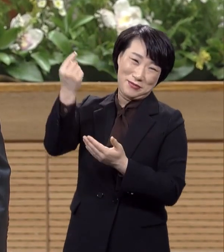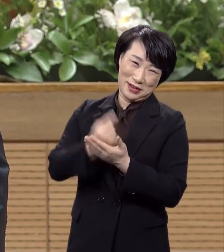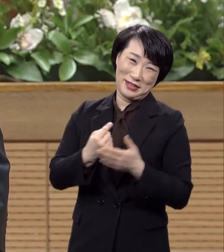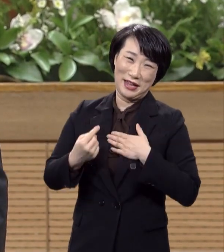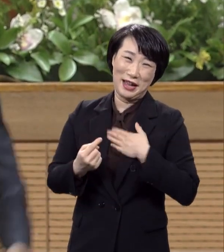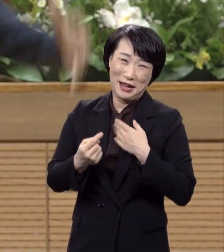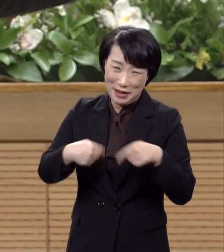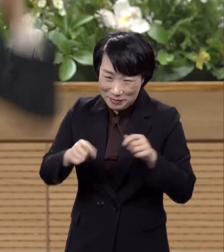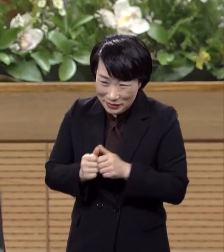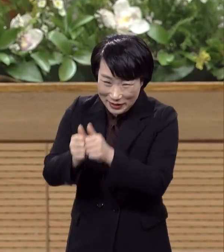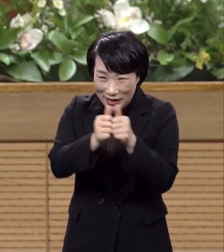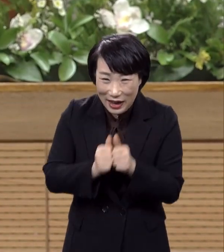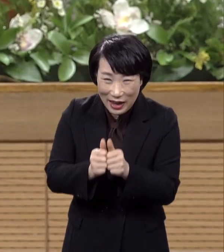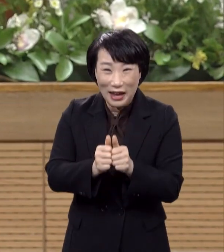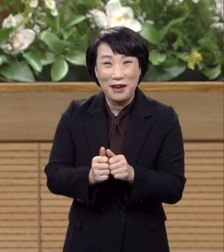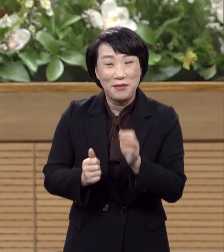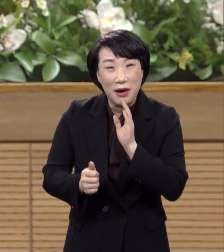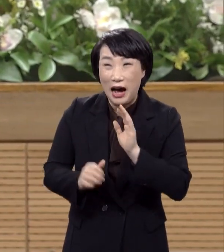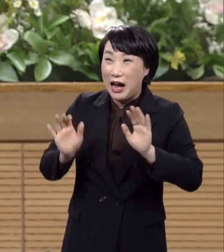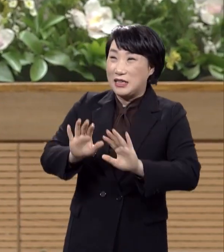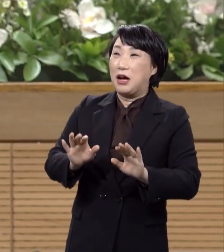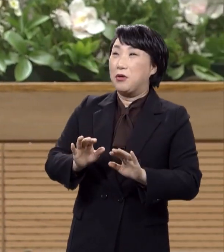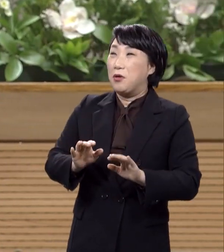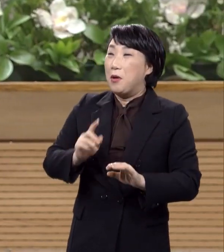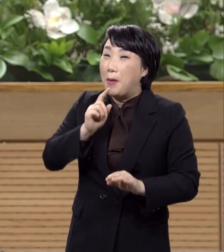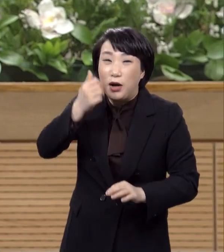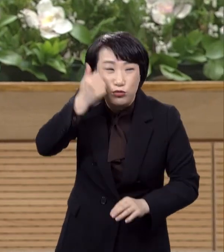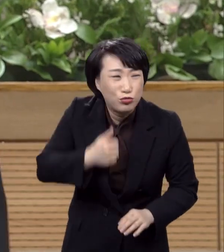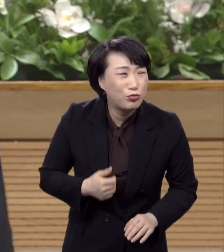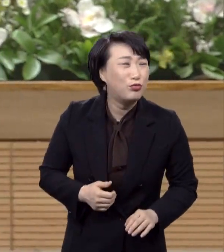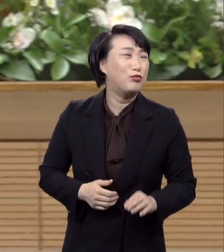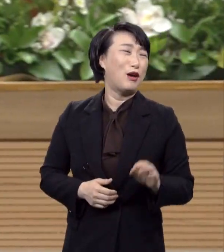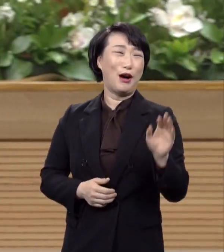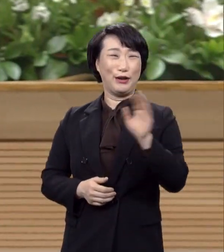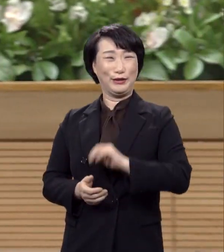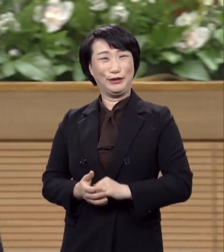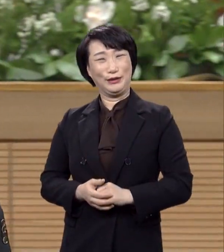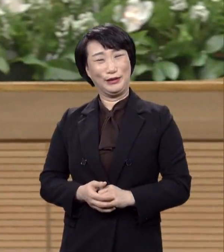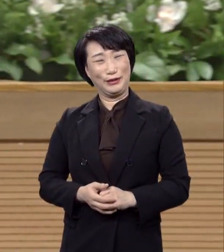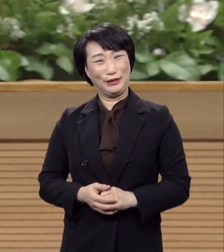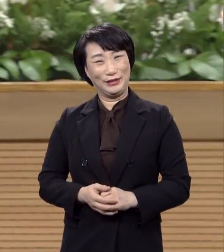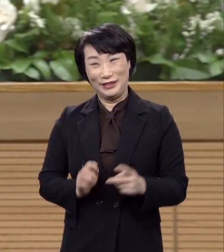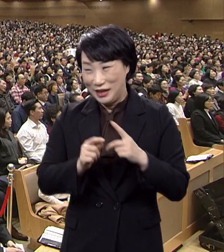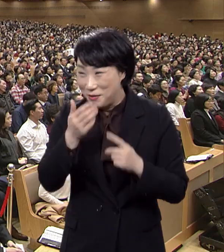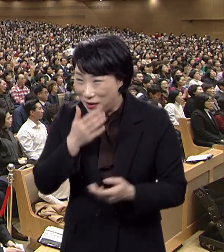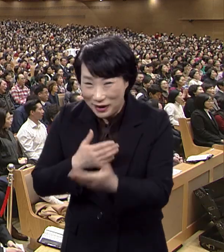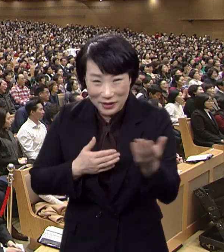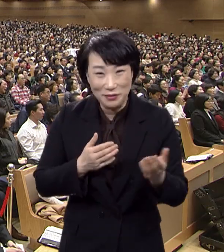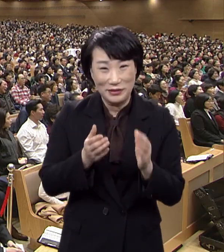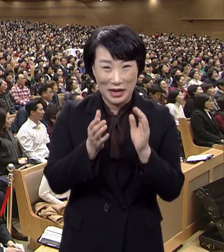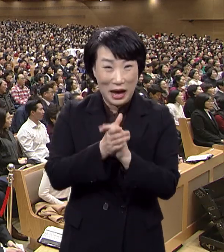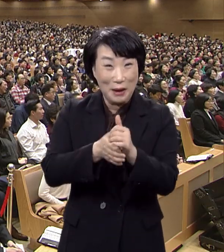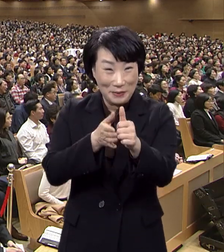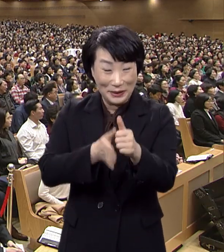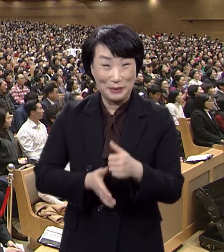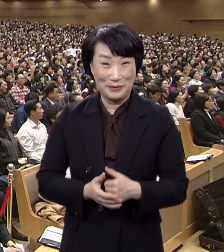계시니 누가 아니라고 경험자가 부인할 수 있겠느냐 이 말이에요. 이해되시면 아멘 합시다.